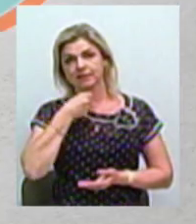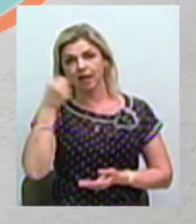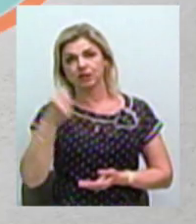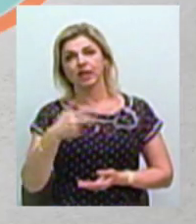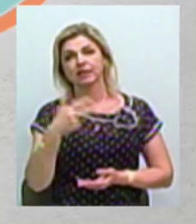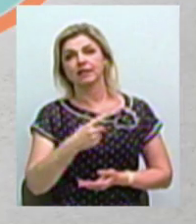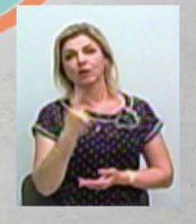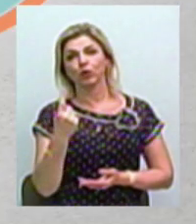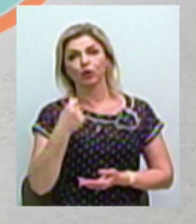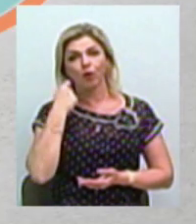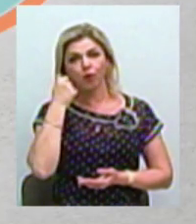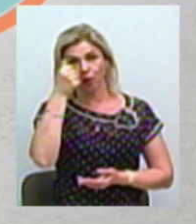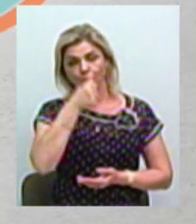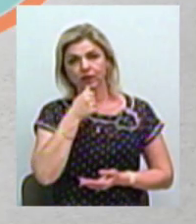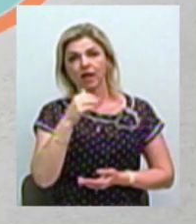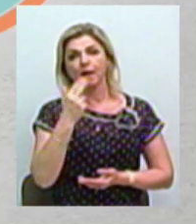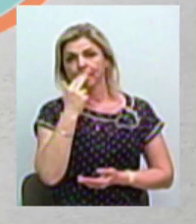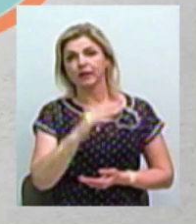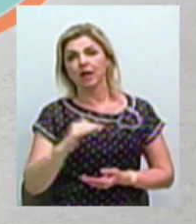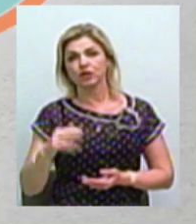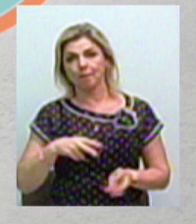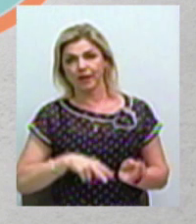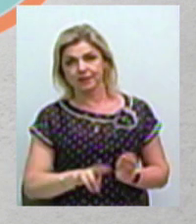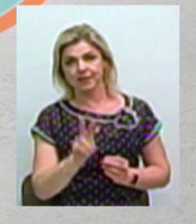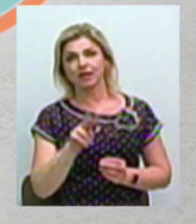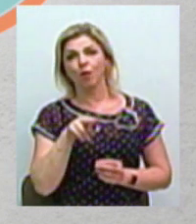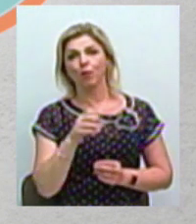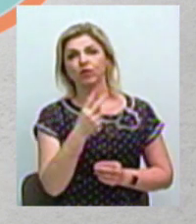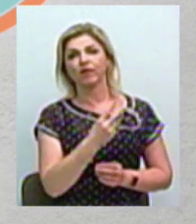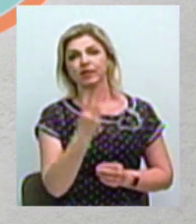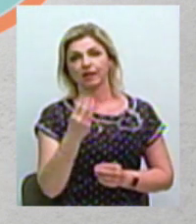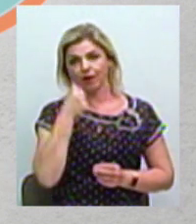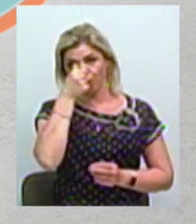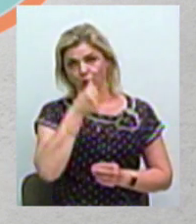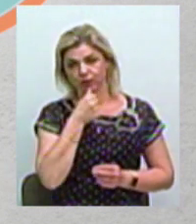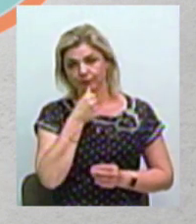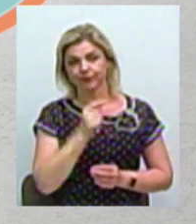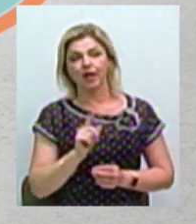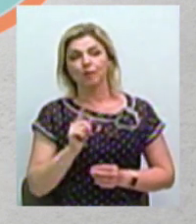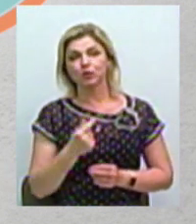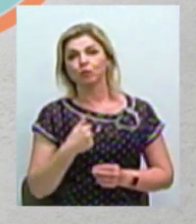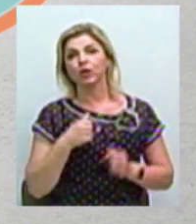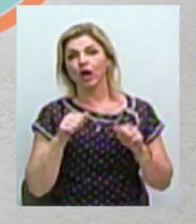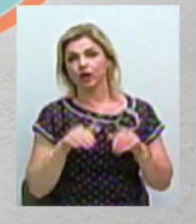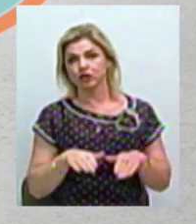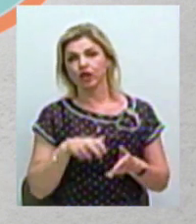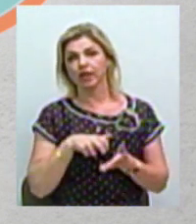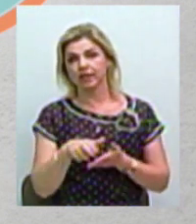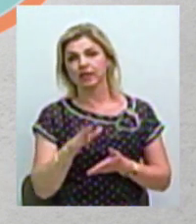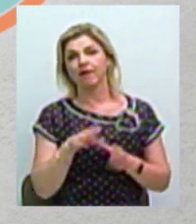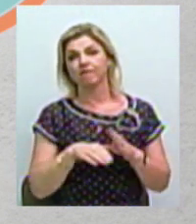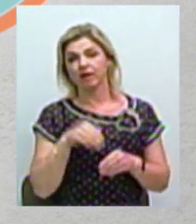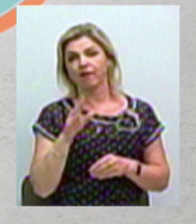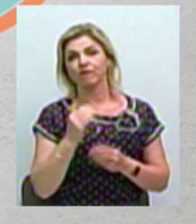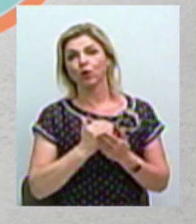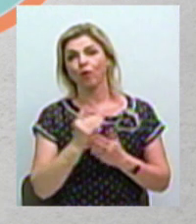сыну 31 год. И двое сыновей, младшие близнецы, им по 23 года. Почему я решил идти баллотироваться в Верховную